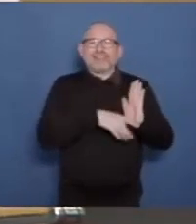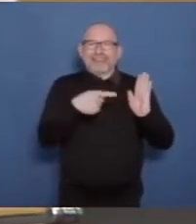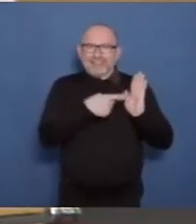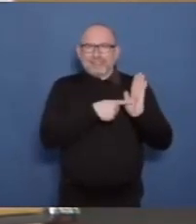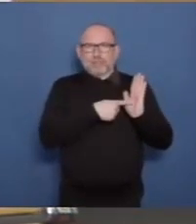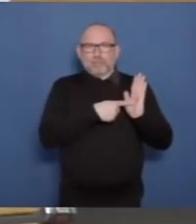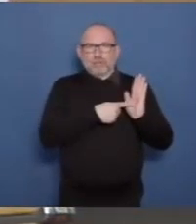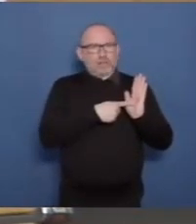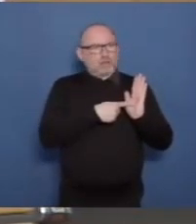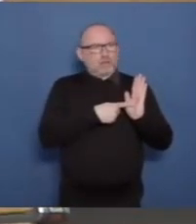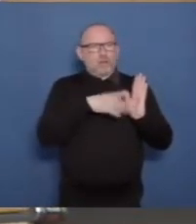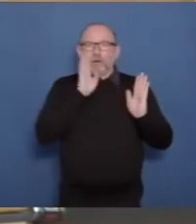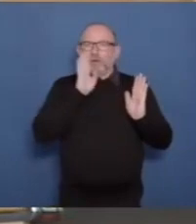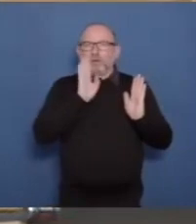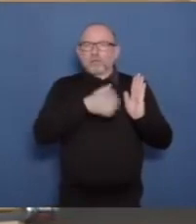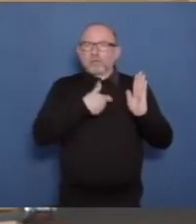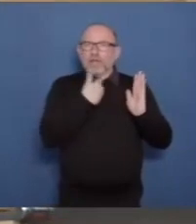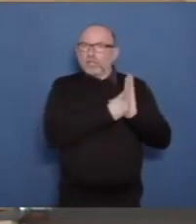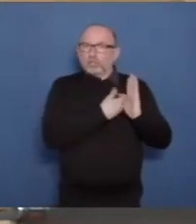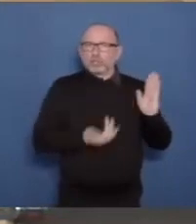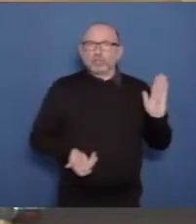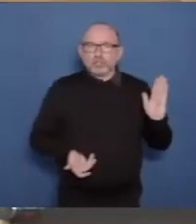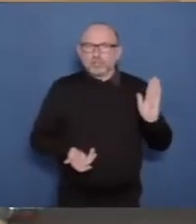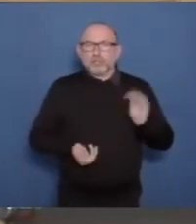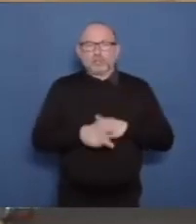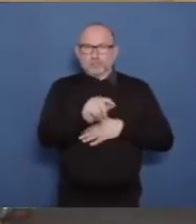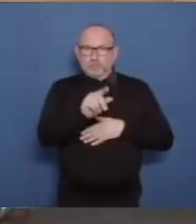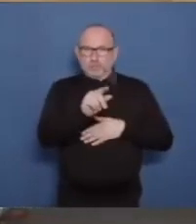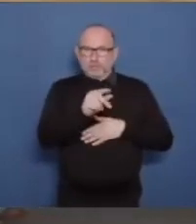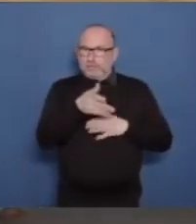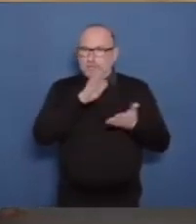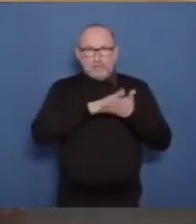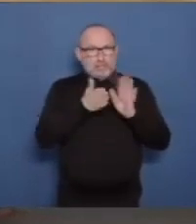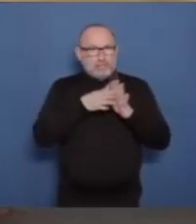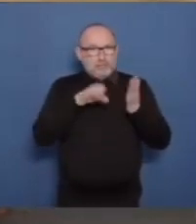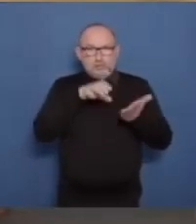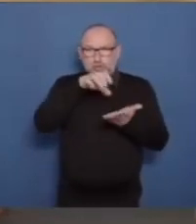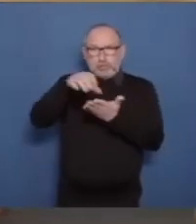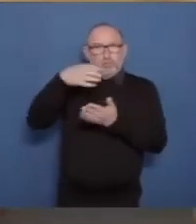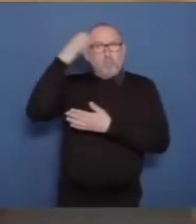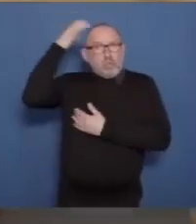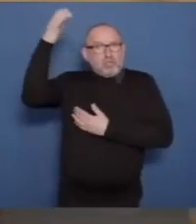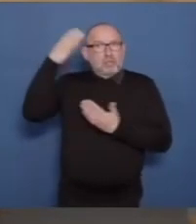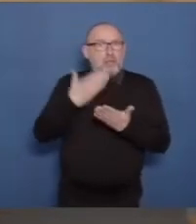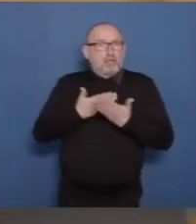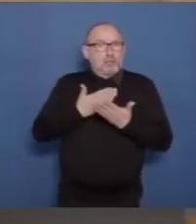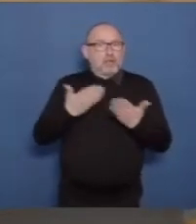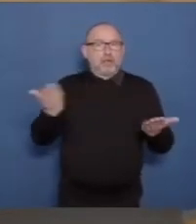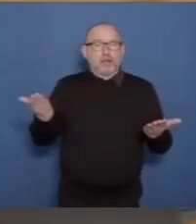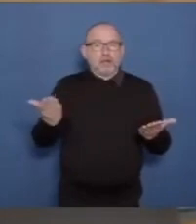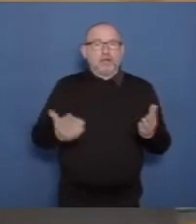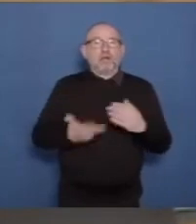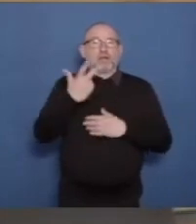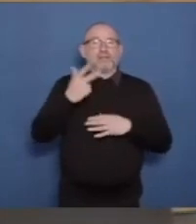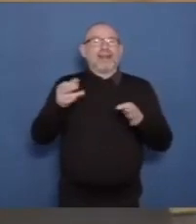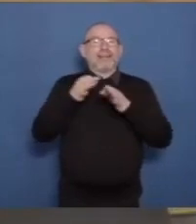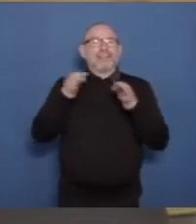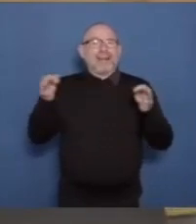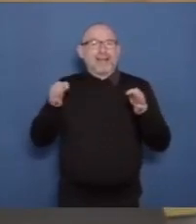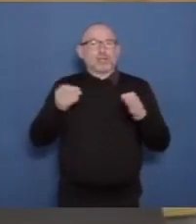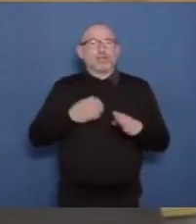davon. Wir gehen doch davon weg. Und das bedeutet doch in der Praxis, dass in manchen Städten, wie zum Beispiel in München, eigentlich 3 Tage zu